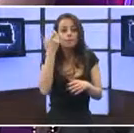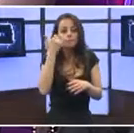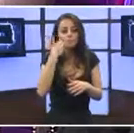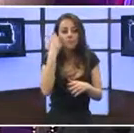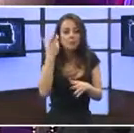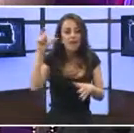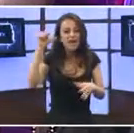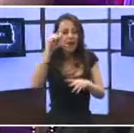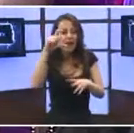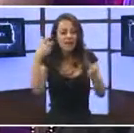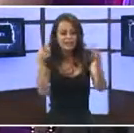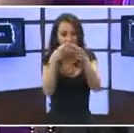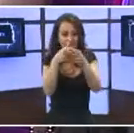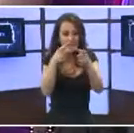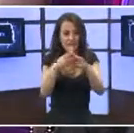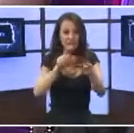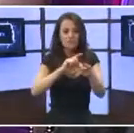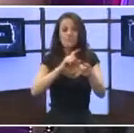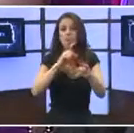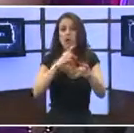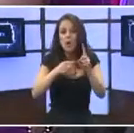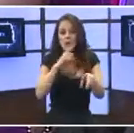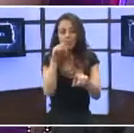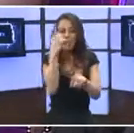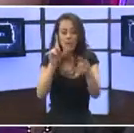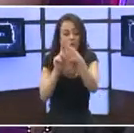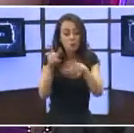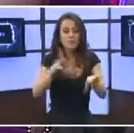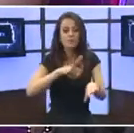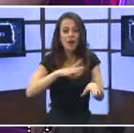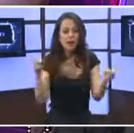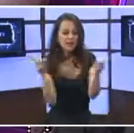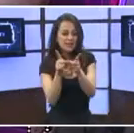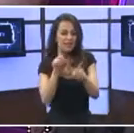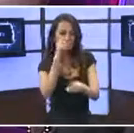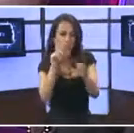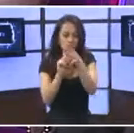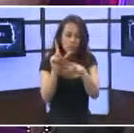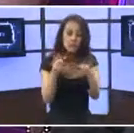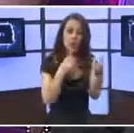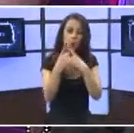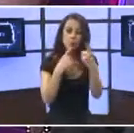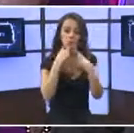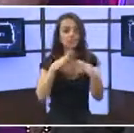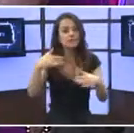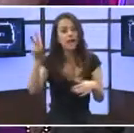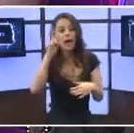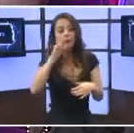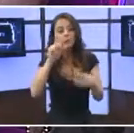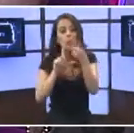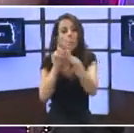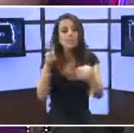ortaklaşa başlatmış olduğunuz bir projeniz varmış. Evet. Kısaca bu proje ile ilgili de bir hangisi bilgi alabilir miyiz? Proje bu en son proje var Aydan'cığım.